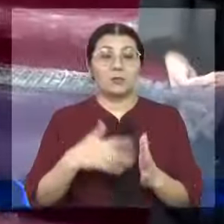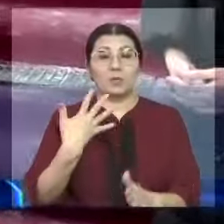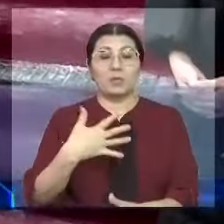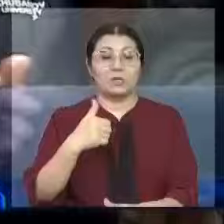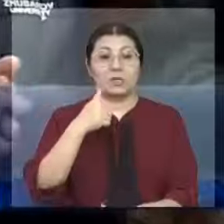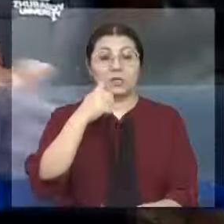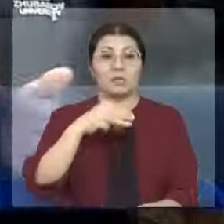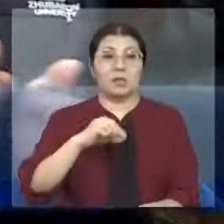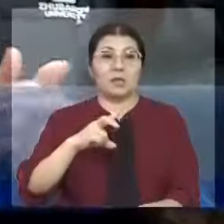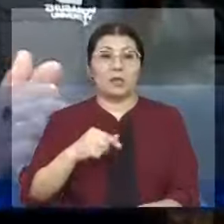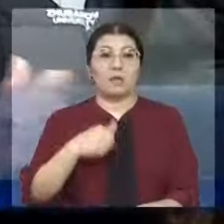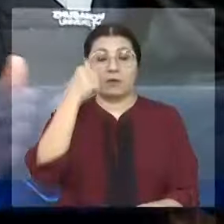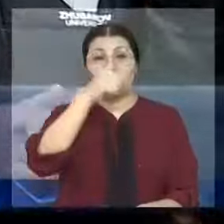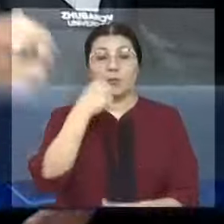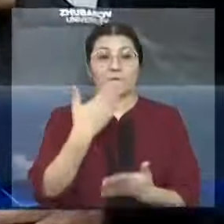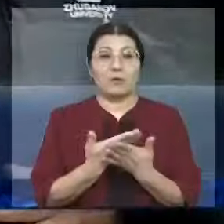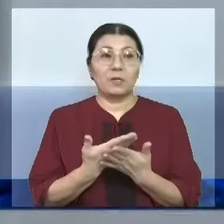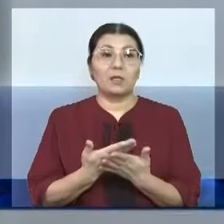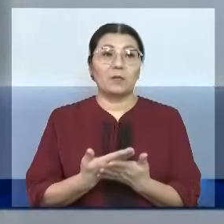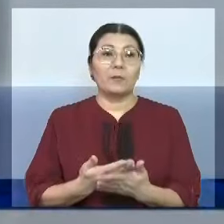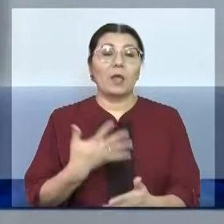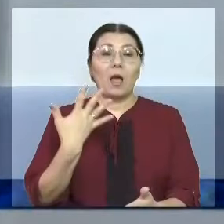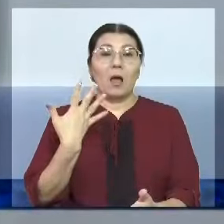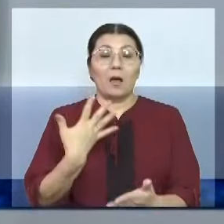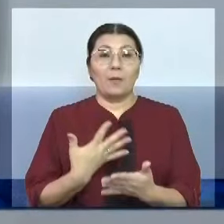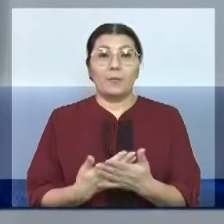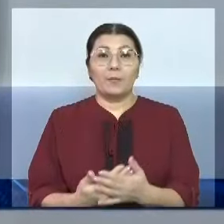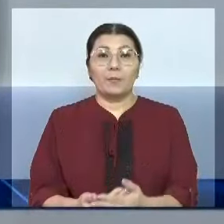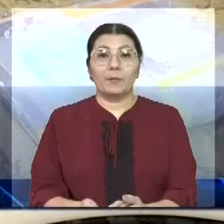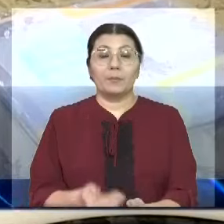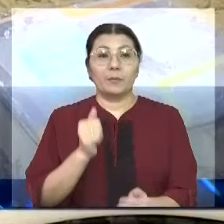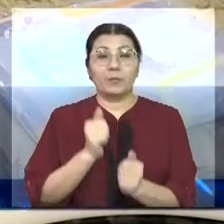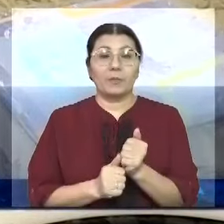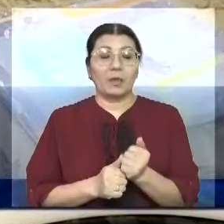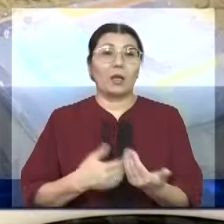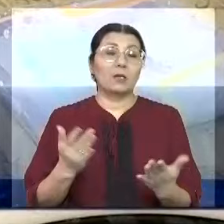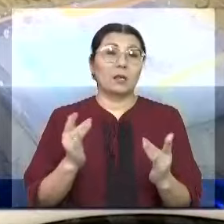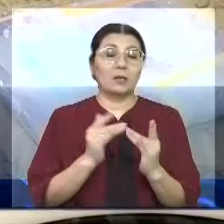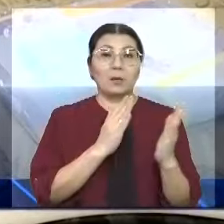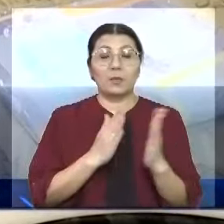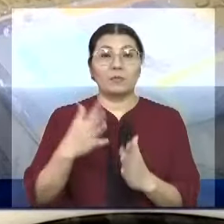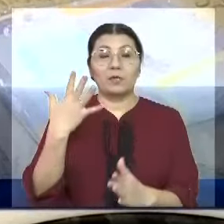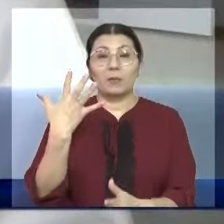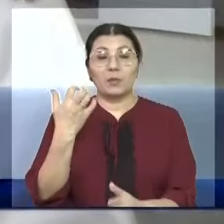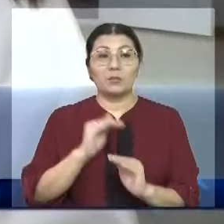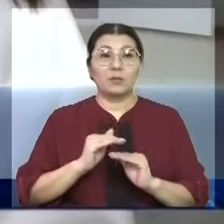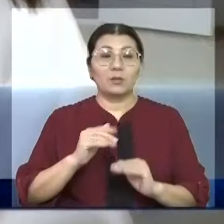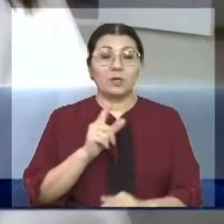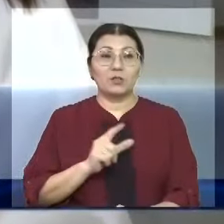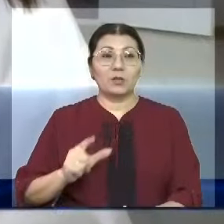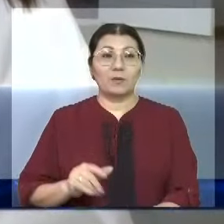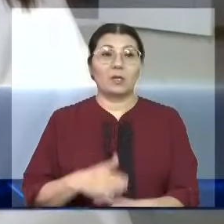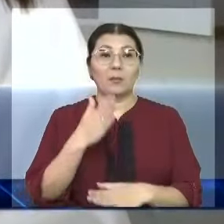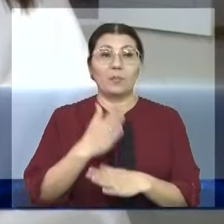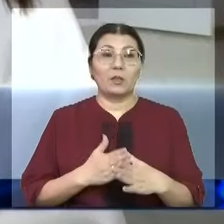год к слову остальных общежитиях регионального вза 56500 тенге каждый жилой рассчитан на 500 человек Половина